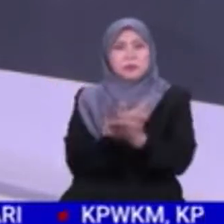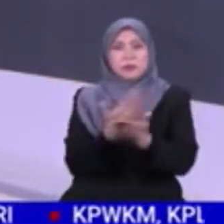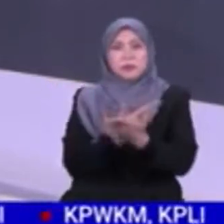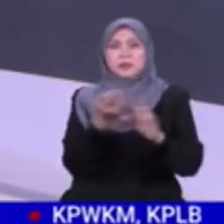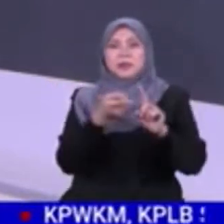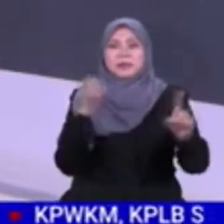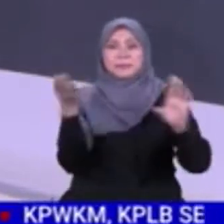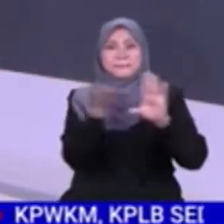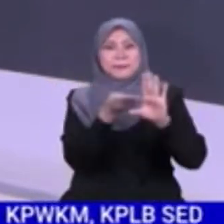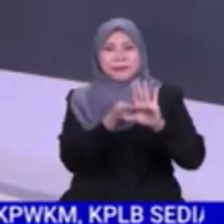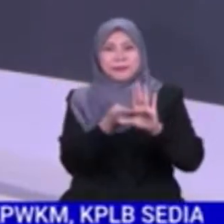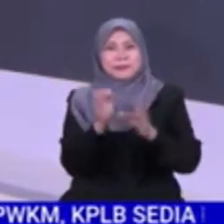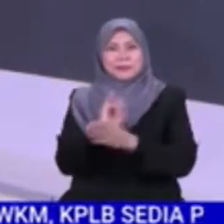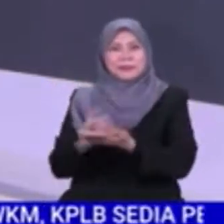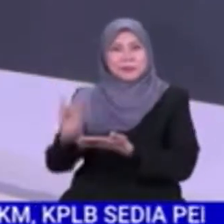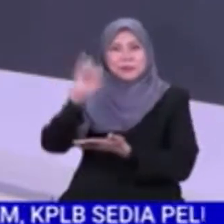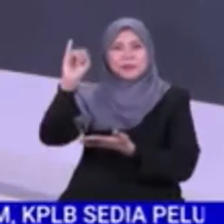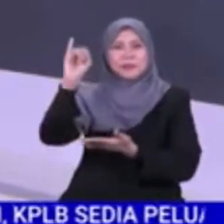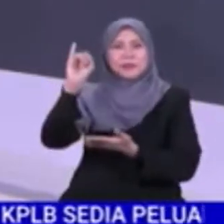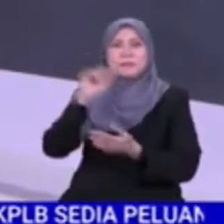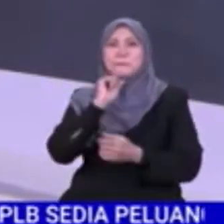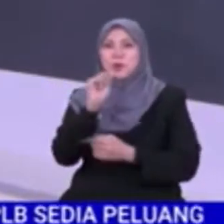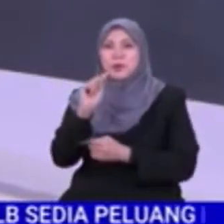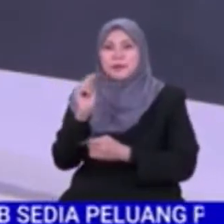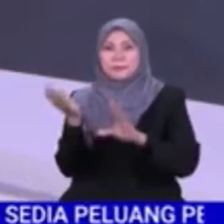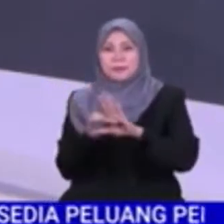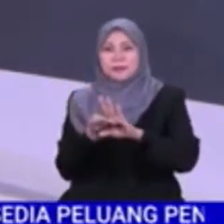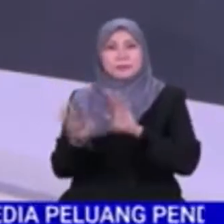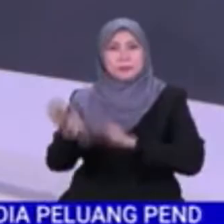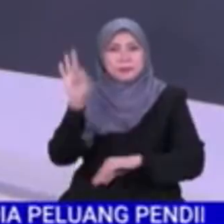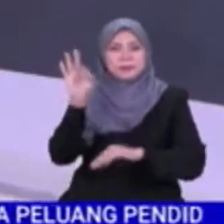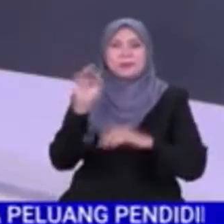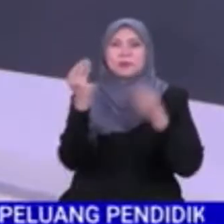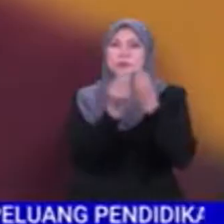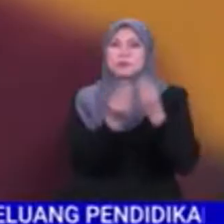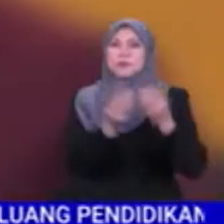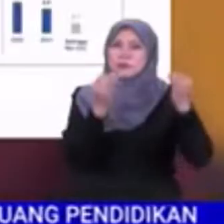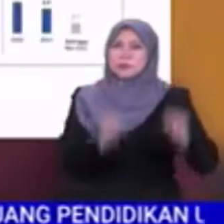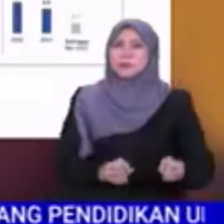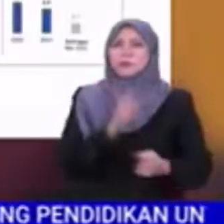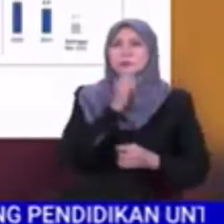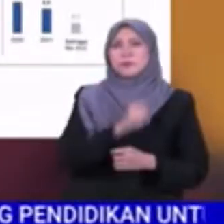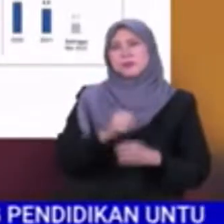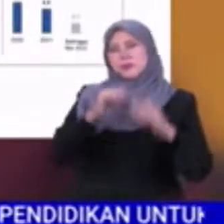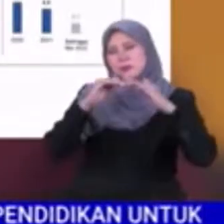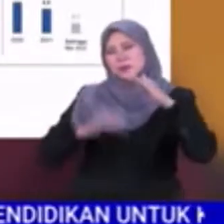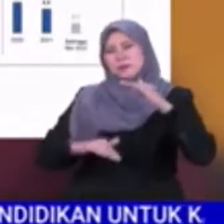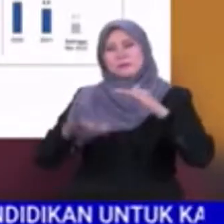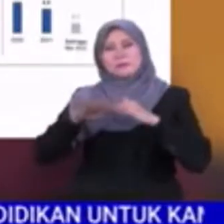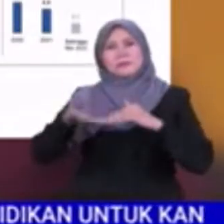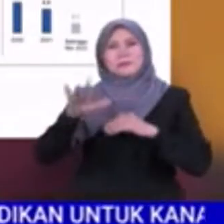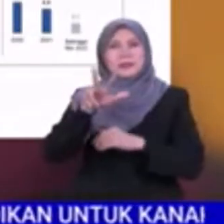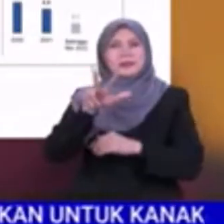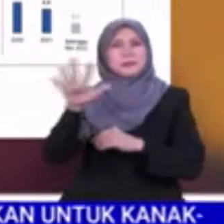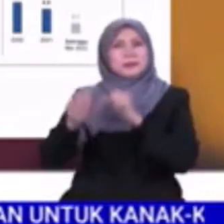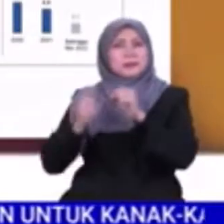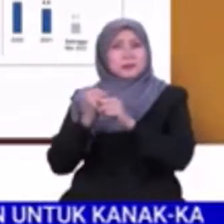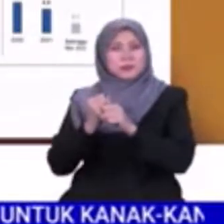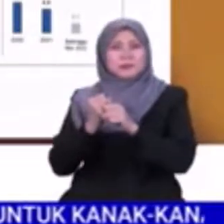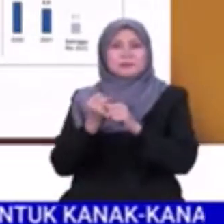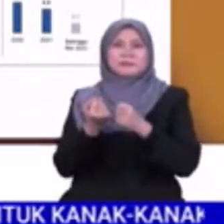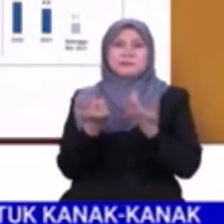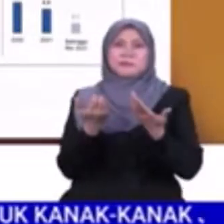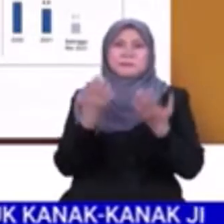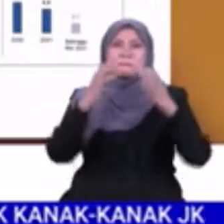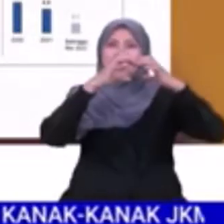dan institusi bukan bank terpilih jumlah individu berumur kurang daripada 35 tahunnya